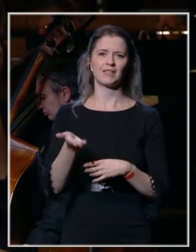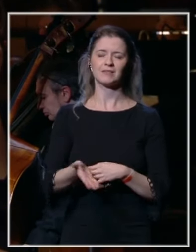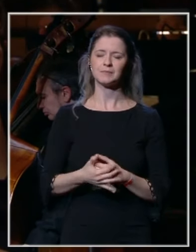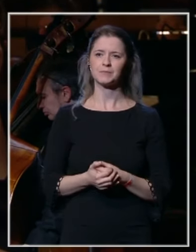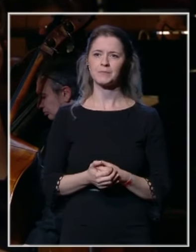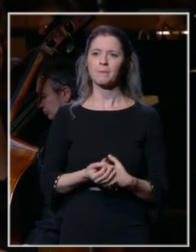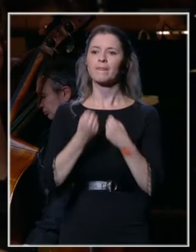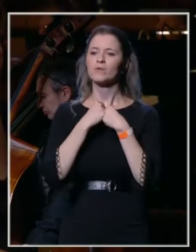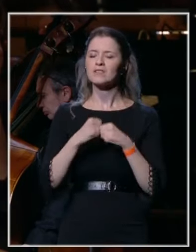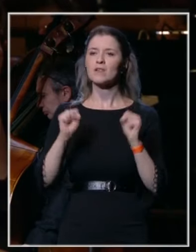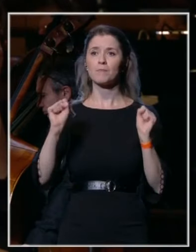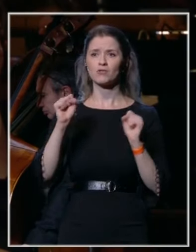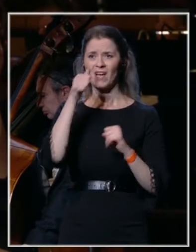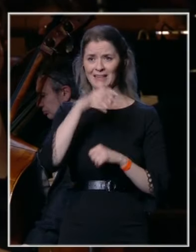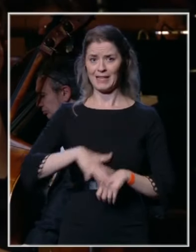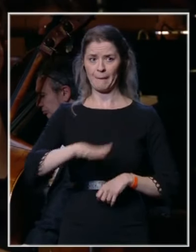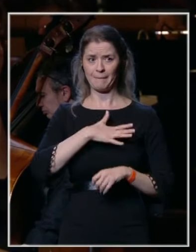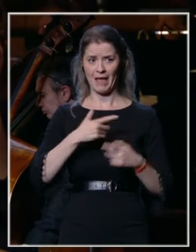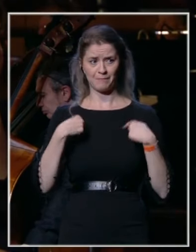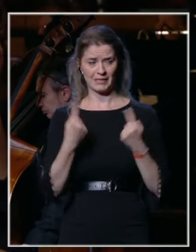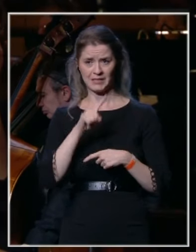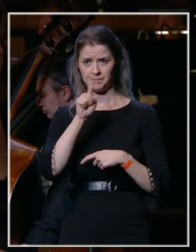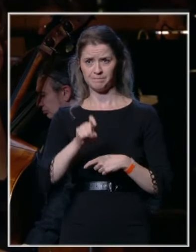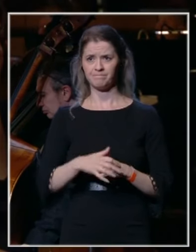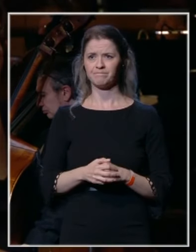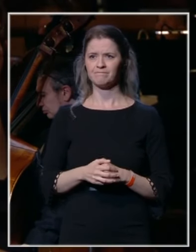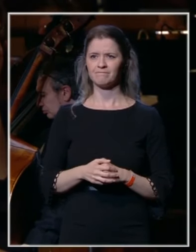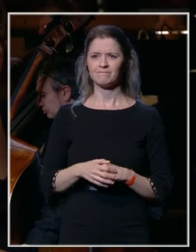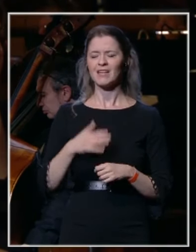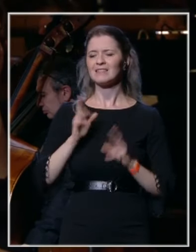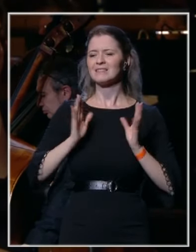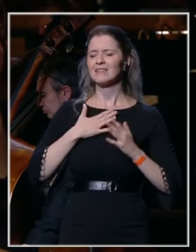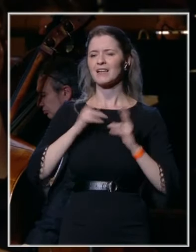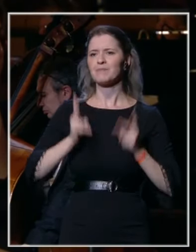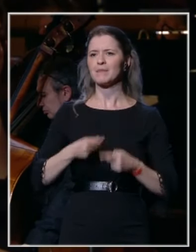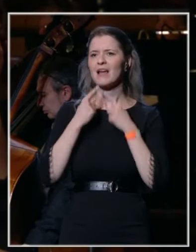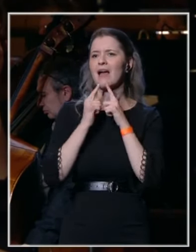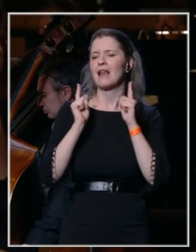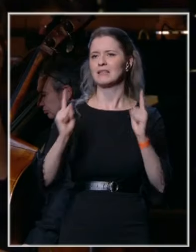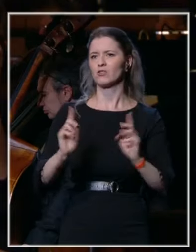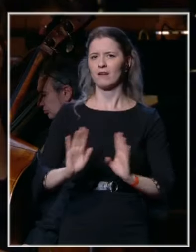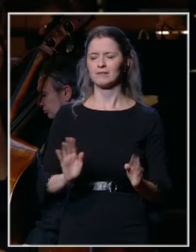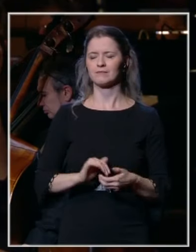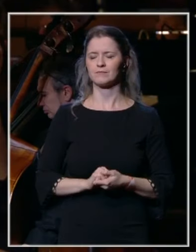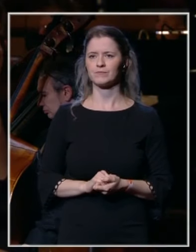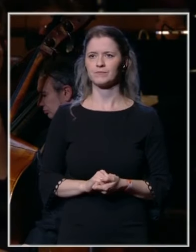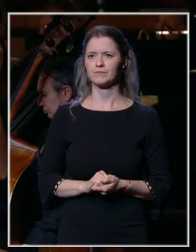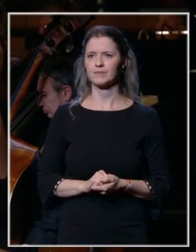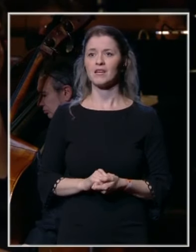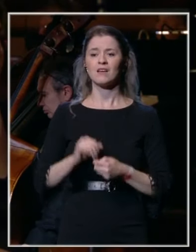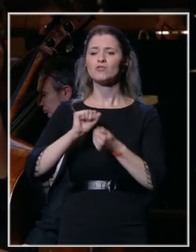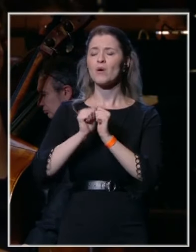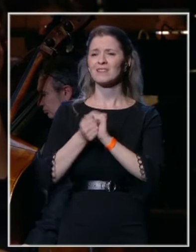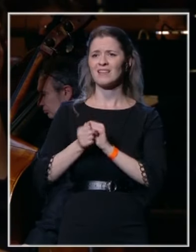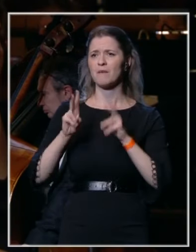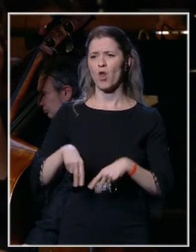Hogy a szabadság népe lennénk, nem kell ezt nekem állítanom. Arról tanúskodik a